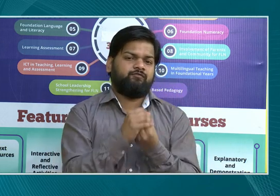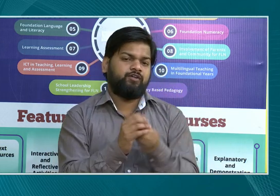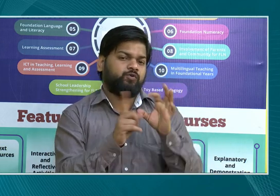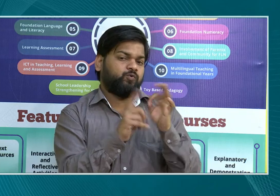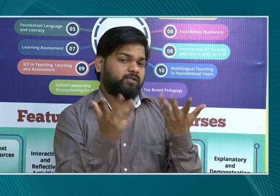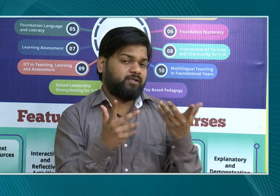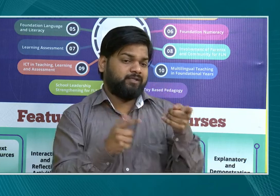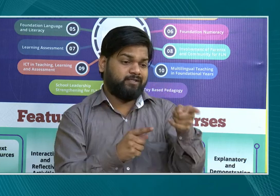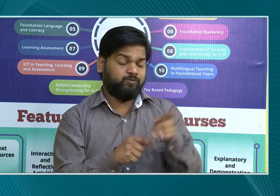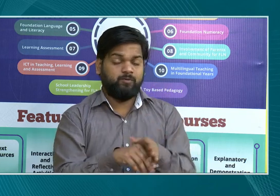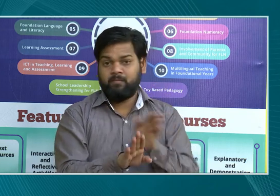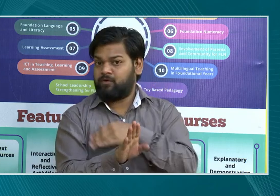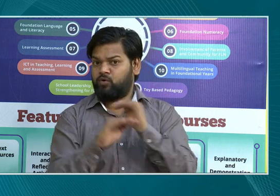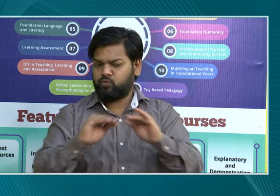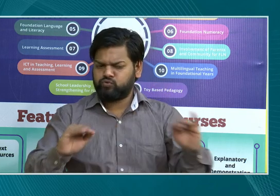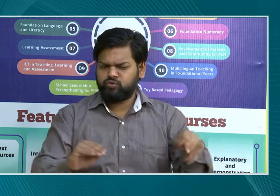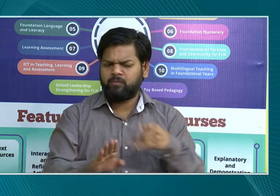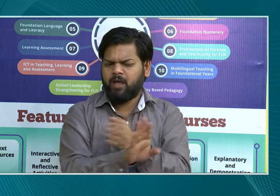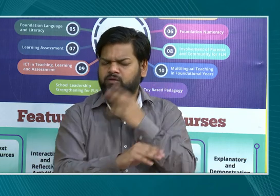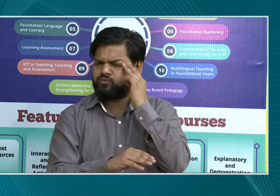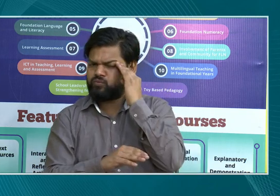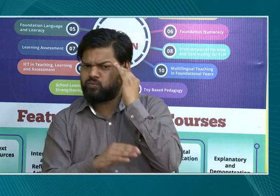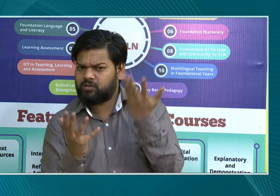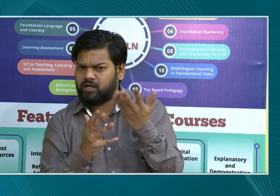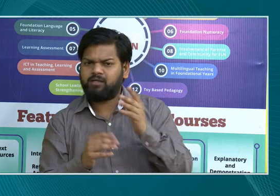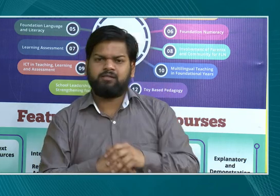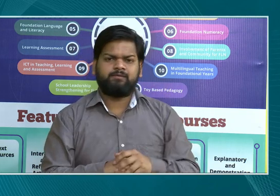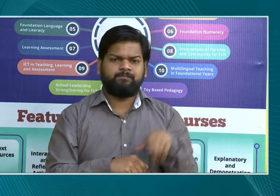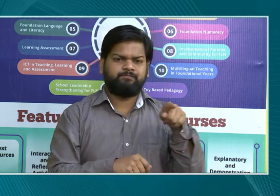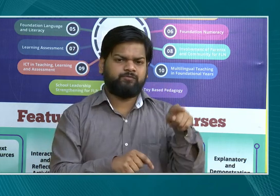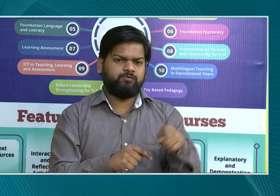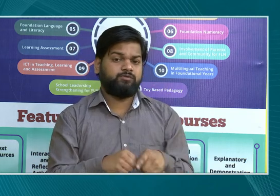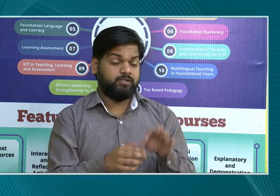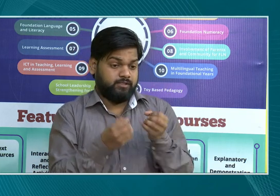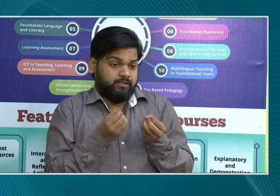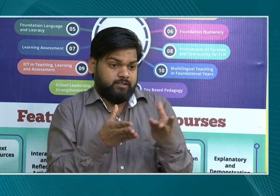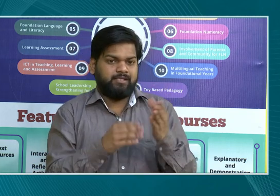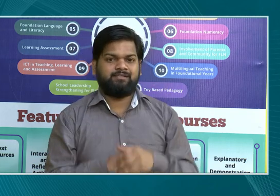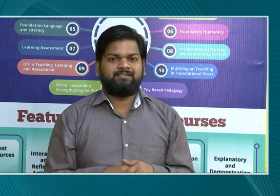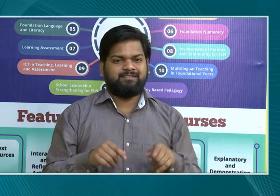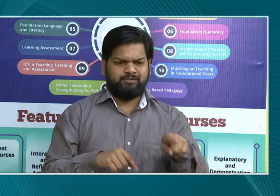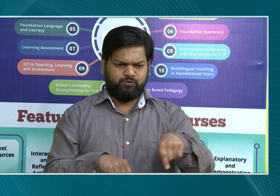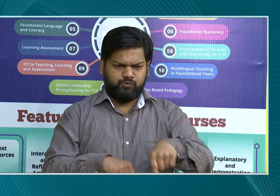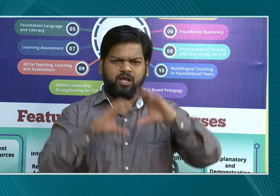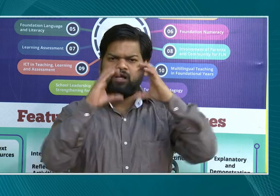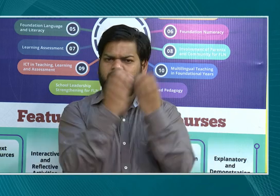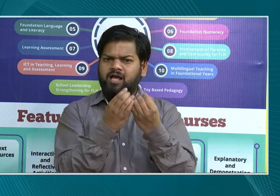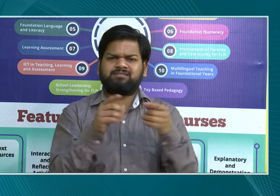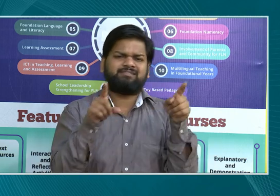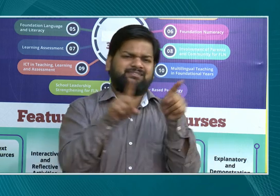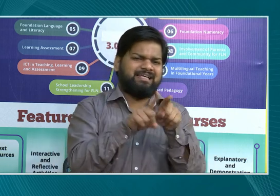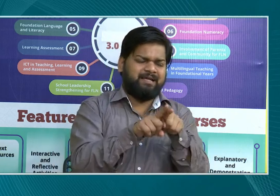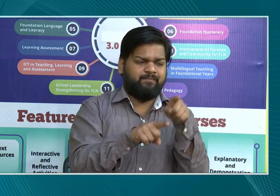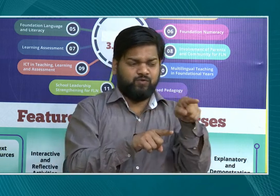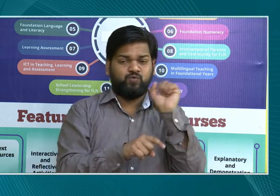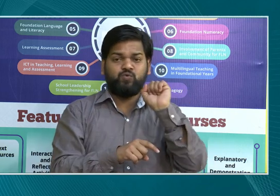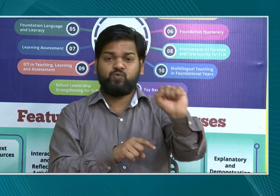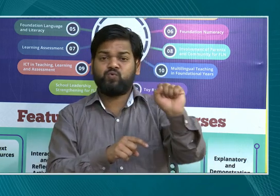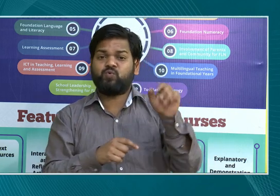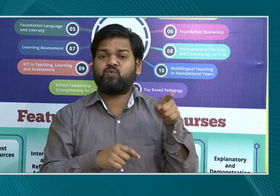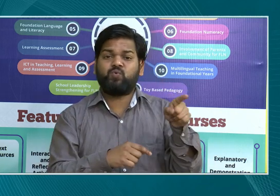ठीक है आज के लिए मैं अपनी कक्षा का पहले विद्यार्थी आप ही को समझ कर आप इसे एक प्रश्न मैं करता हूं की 15 अगस्त का दिन